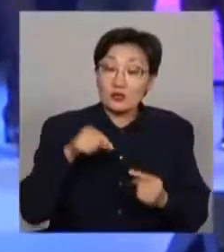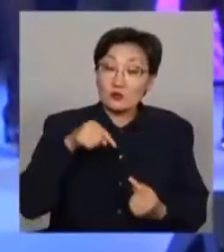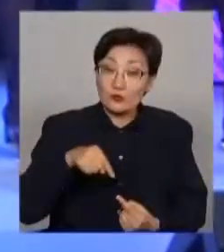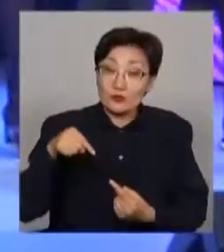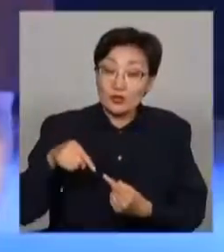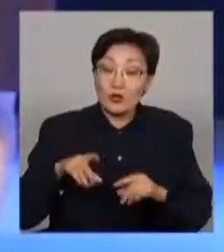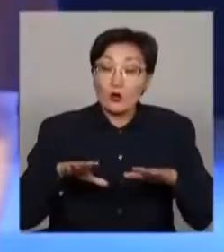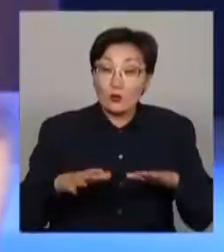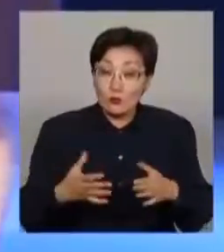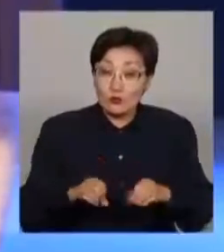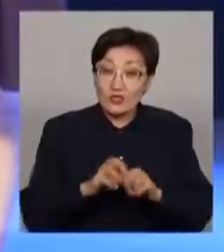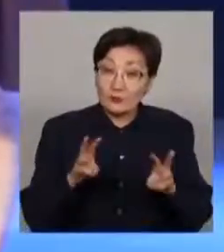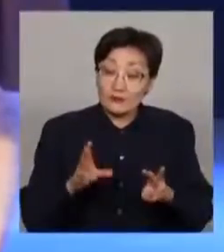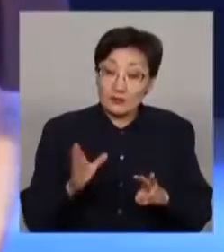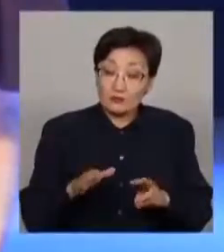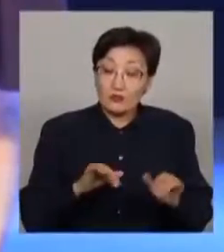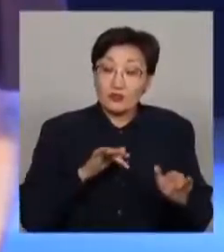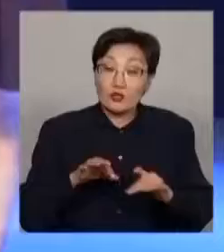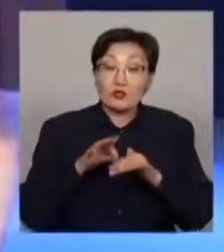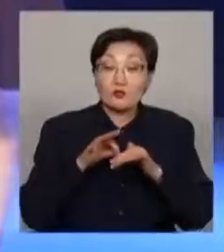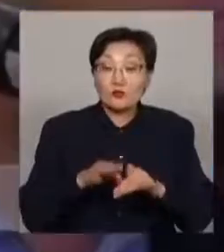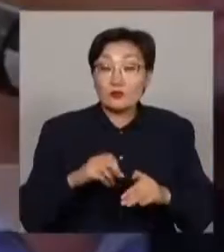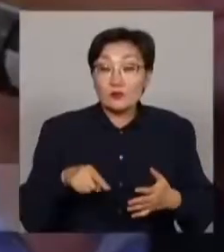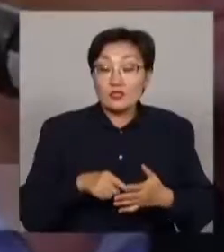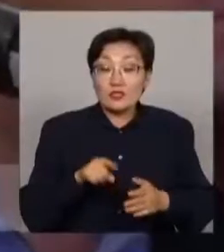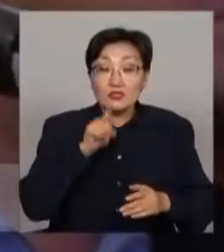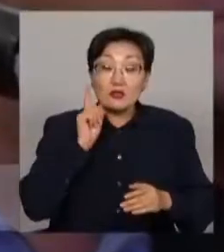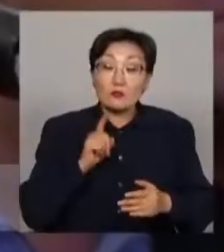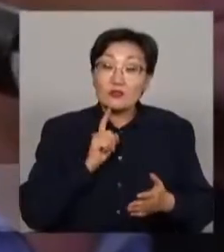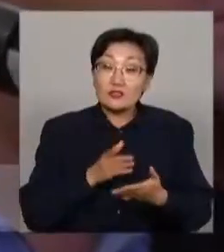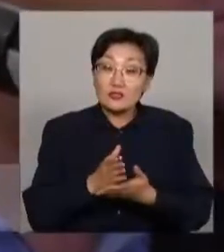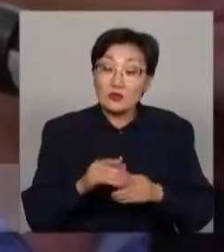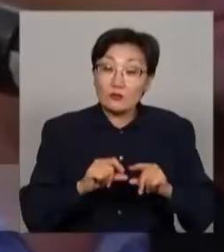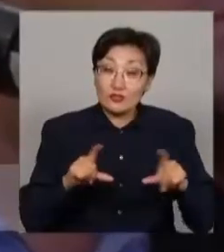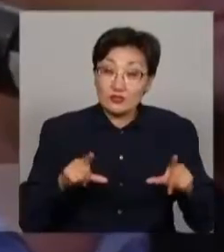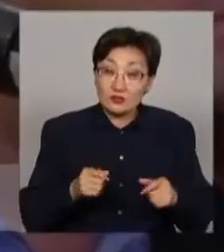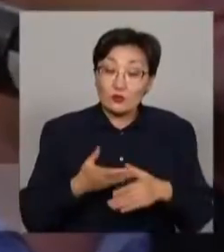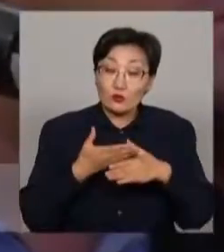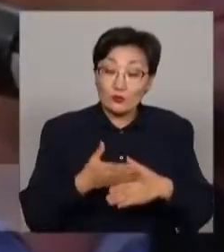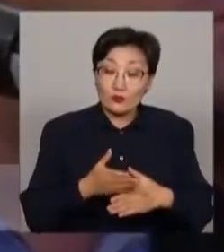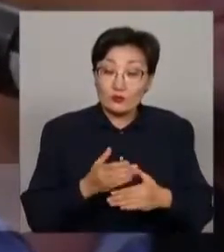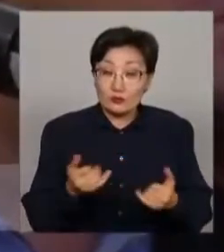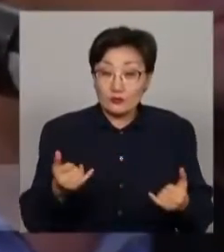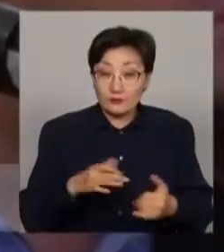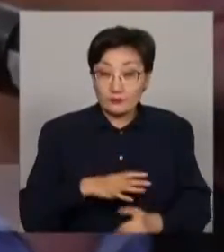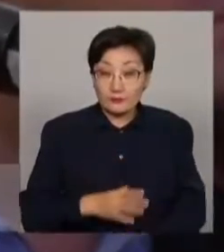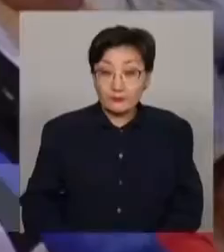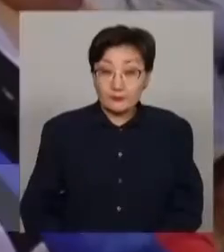жататын оқиғалар қамтылады. Іс-шараның өтуіне қалалық жастар саясаты басқармасы қолдау көрсеткен.